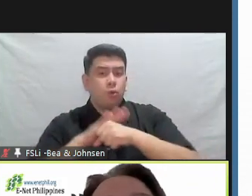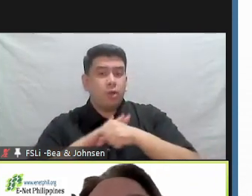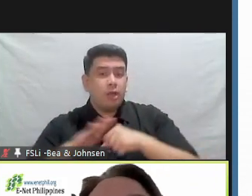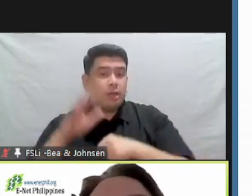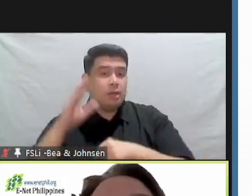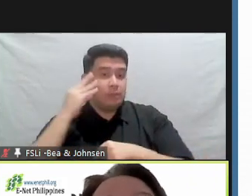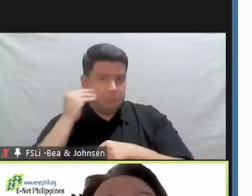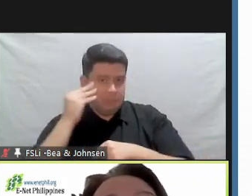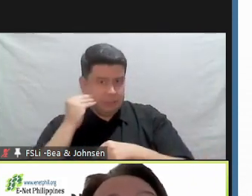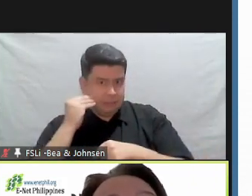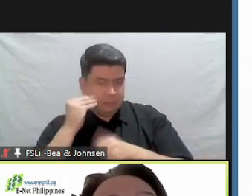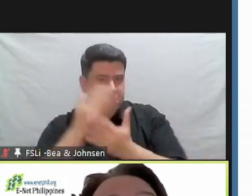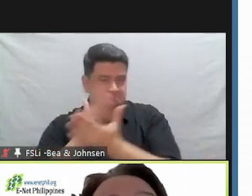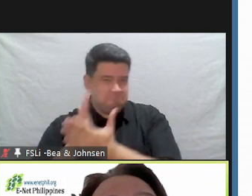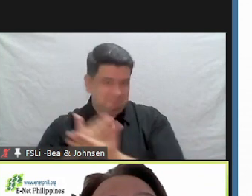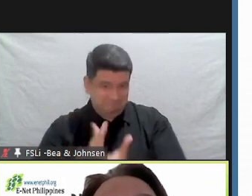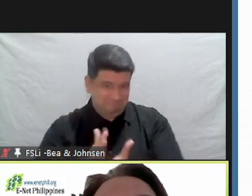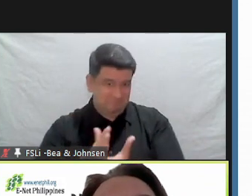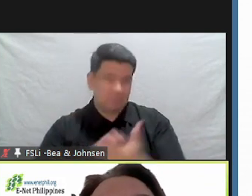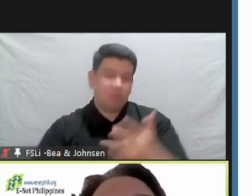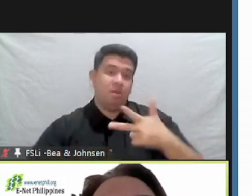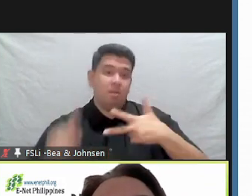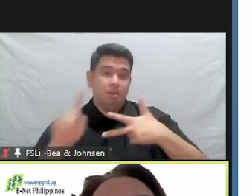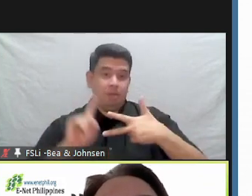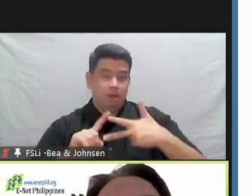Ikalawa, no, yung pagbabahagi naman ng